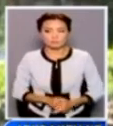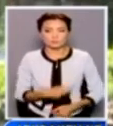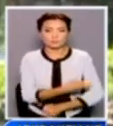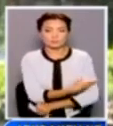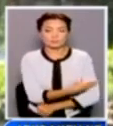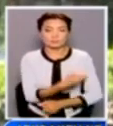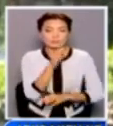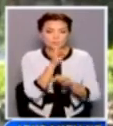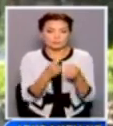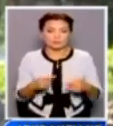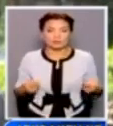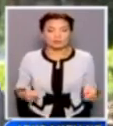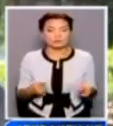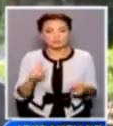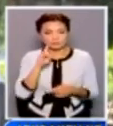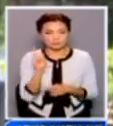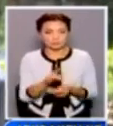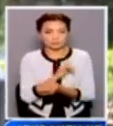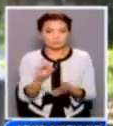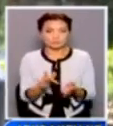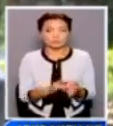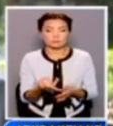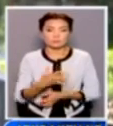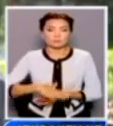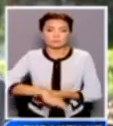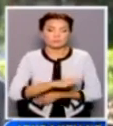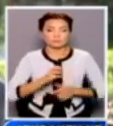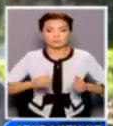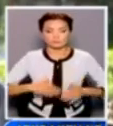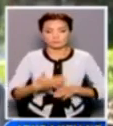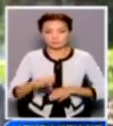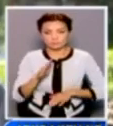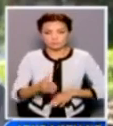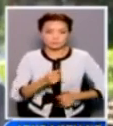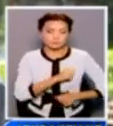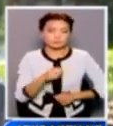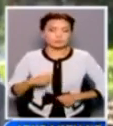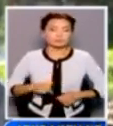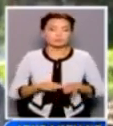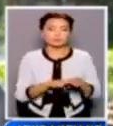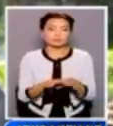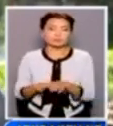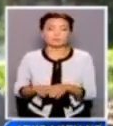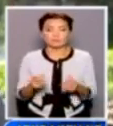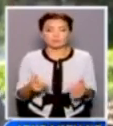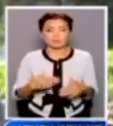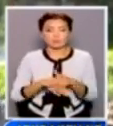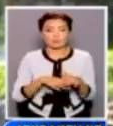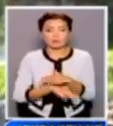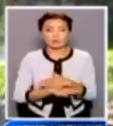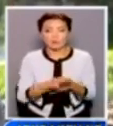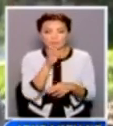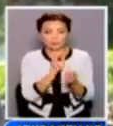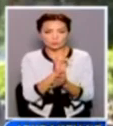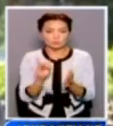медицинских препаратов. И знаем, что централизованно в республике этот вопрос решается. Сейчас мы создали единый телеграм-чат всех